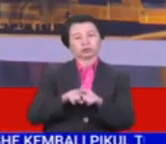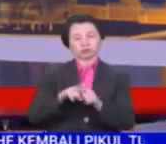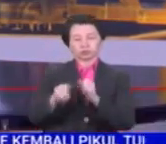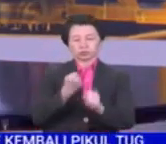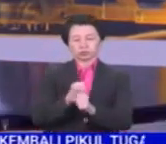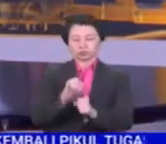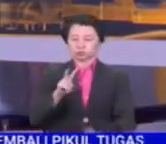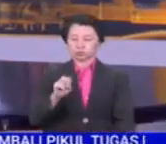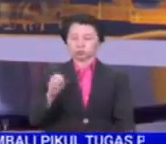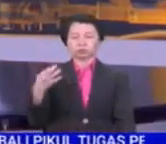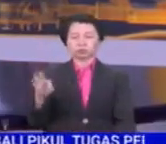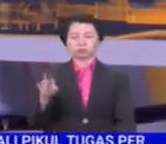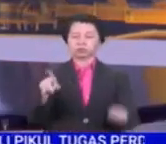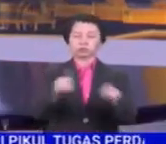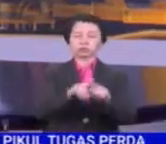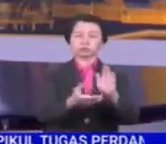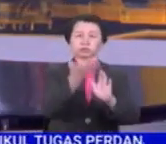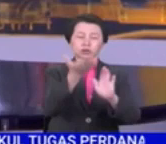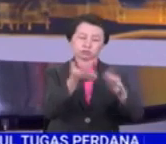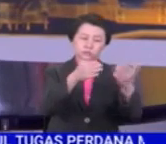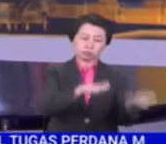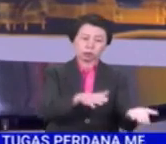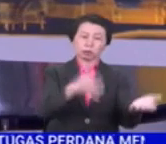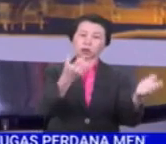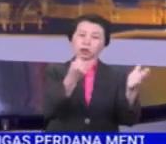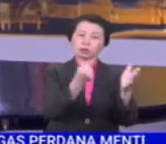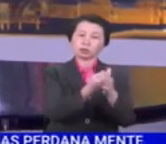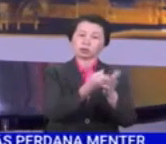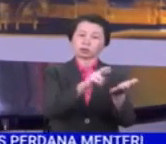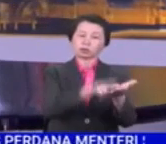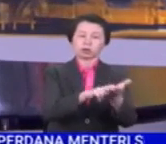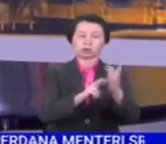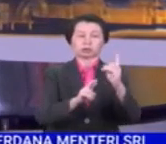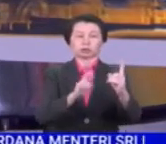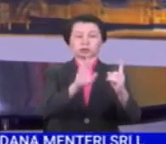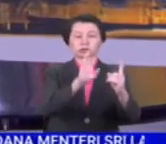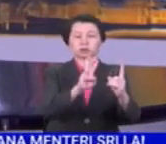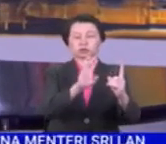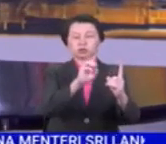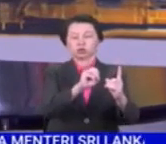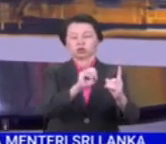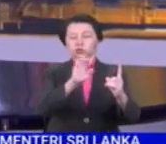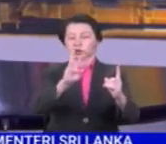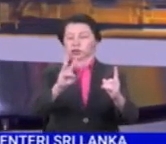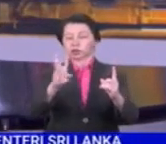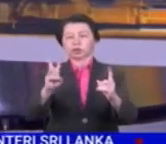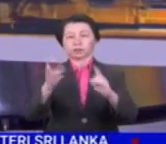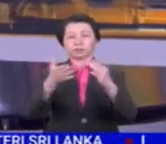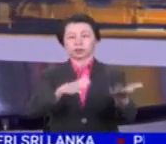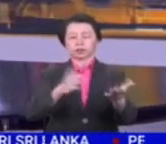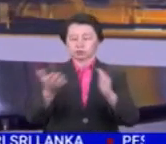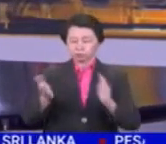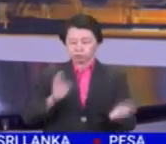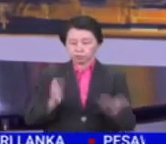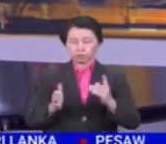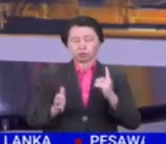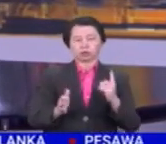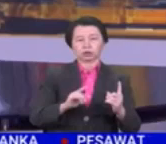v2019 turun naik korban akibat kemalangan jam merepotkan 166 kematian berbanding